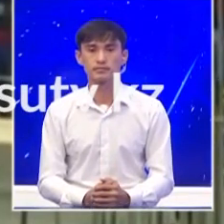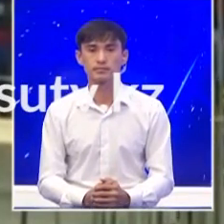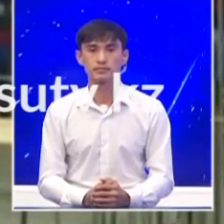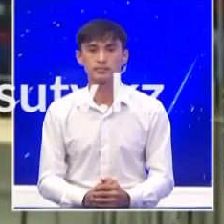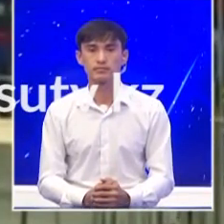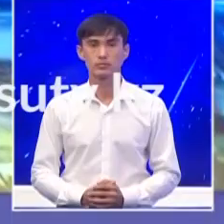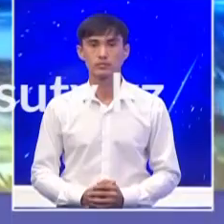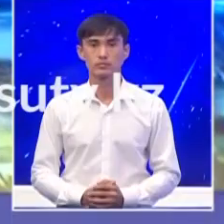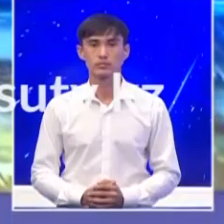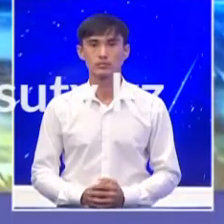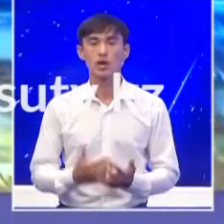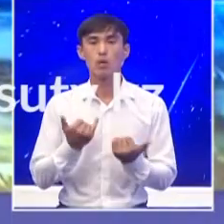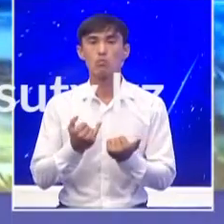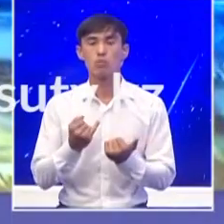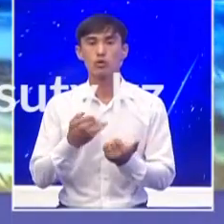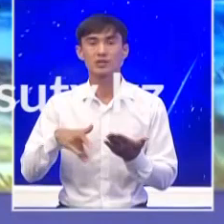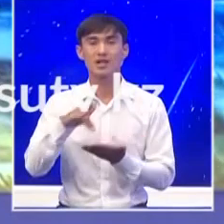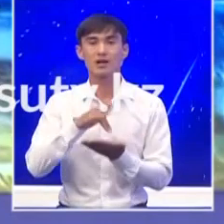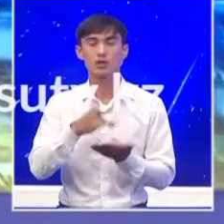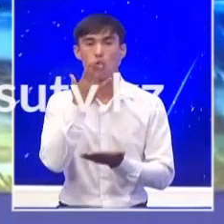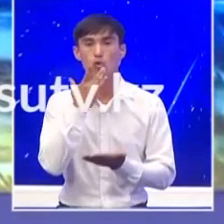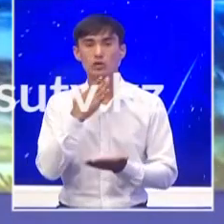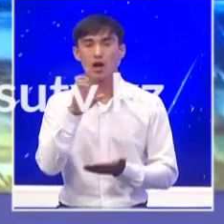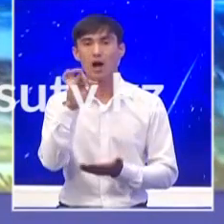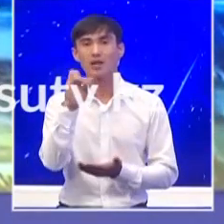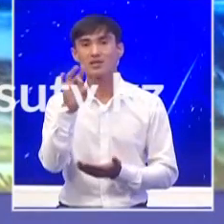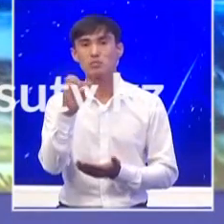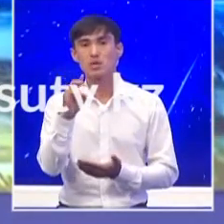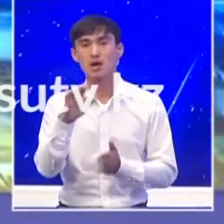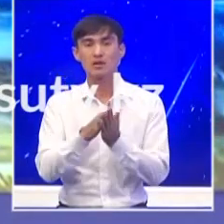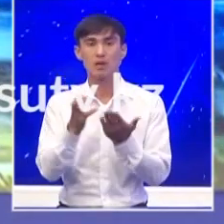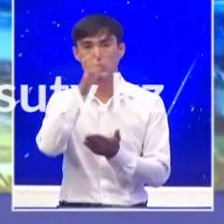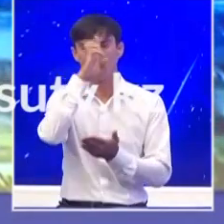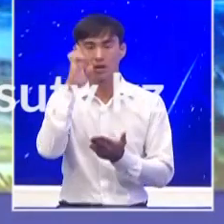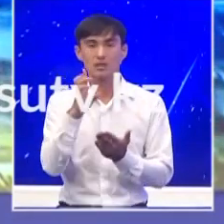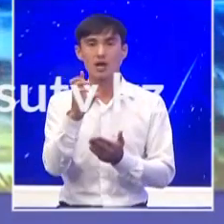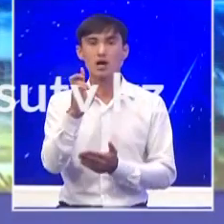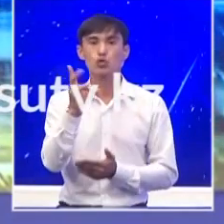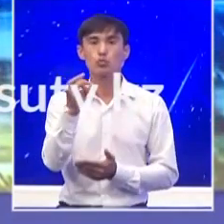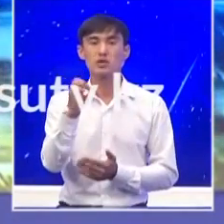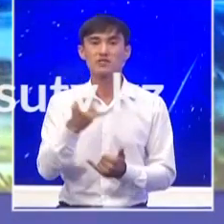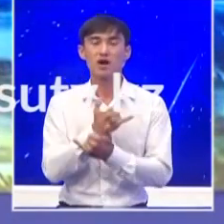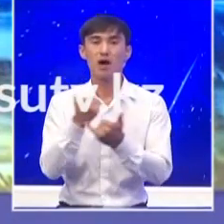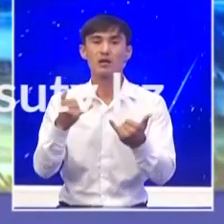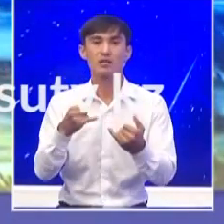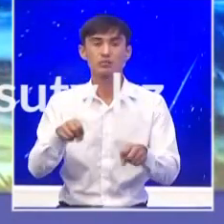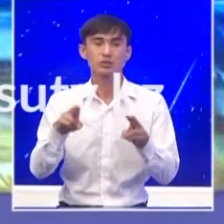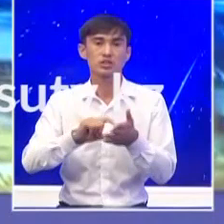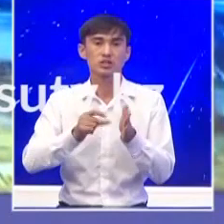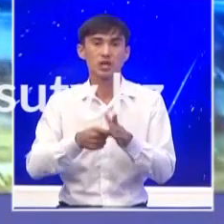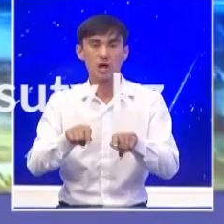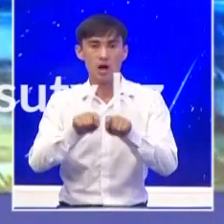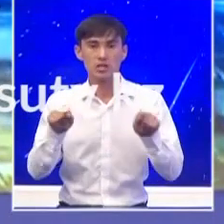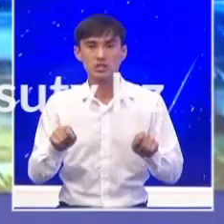Сансызбаева. Бүгін Елордадағы ұлттық академиялық кітапханада классик жазушы Әбдіжәміл Нұрпейісовке арналған зал ашылды. Игі